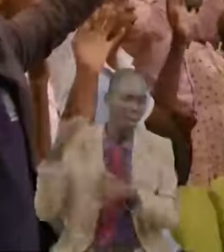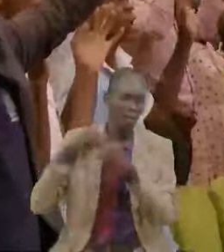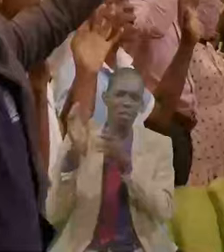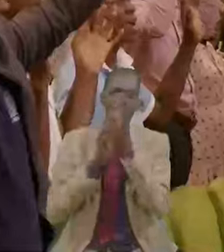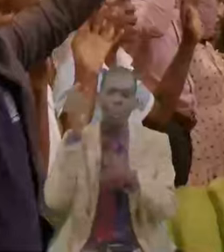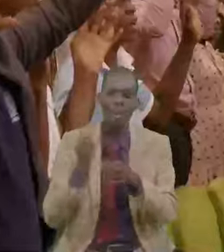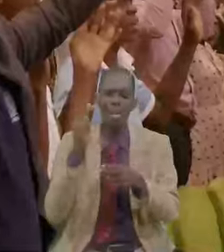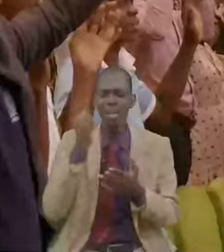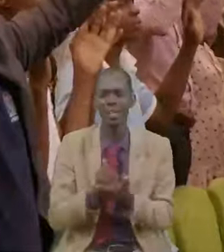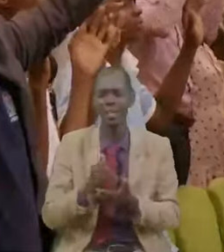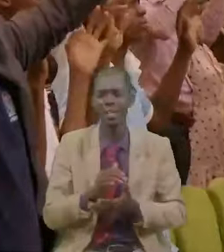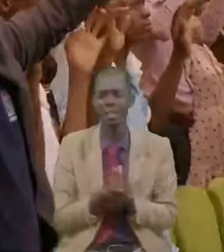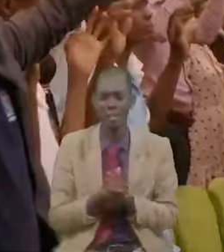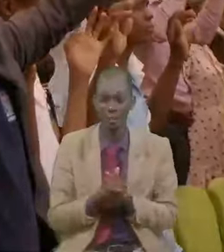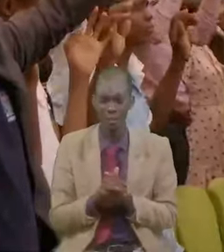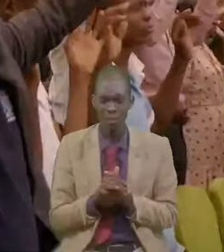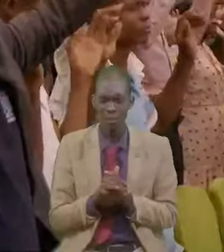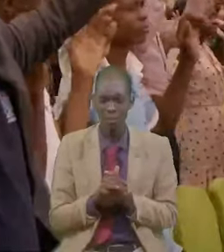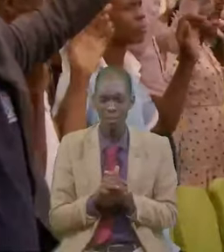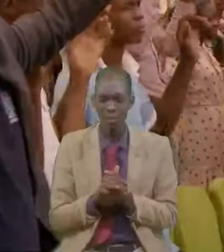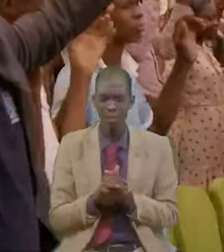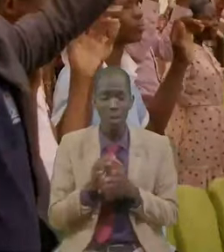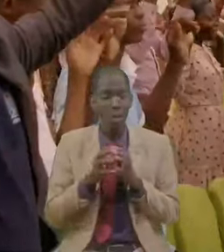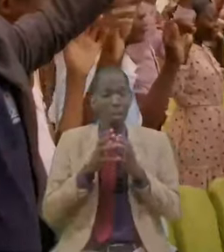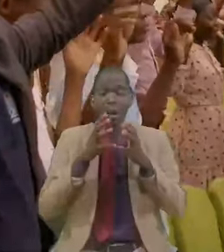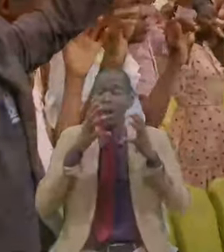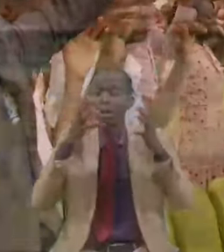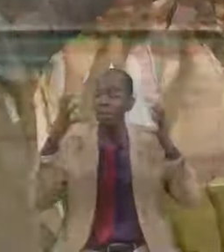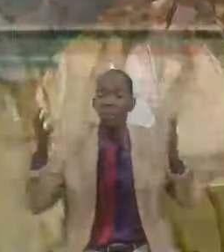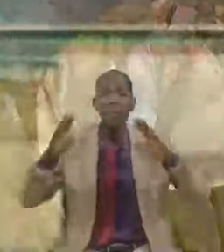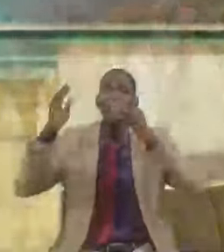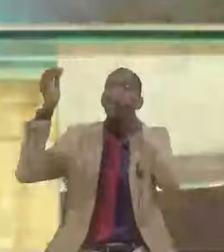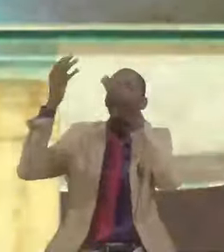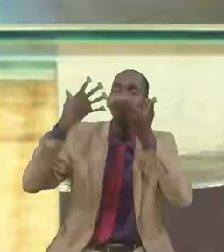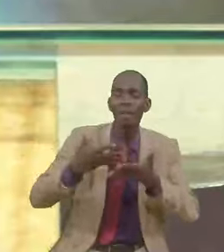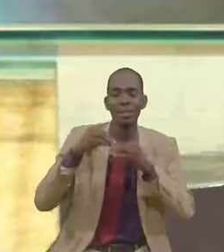supprime cette nullité au nom de Jésus-Christ.